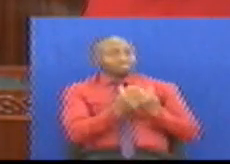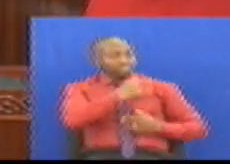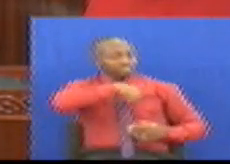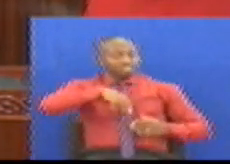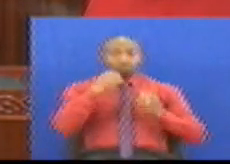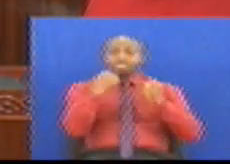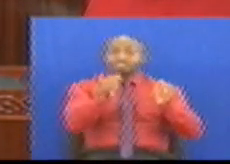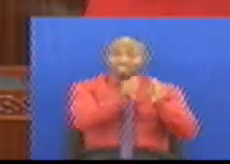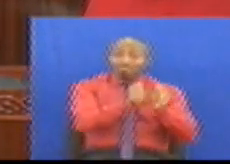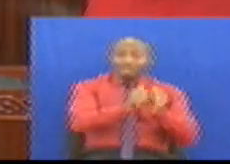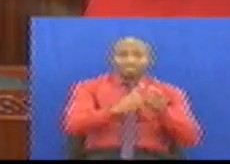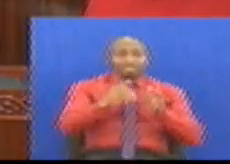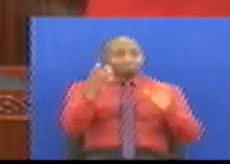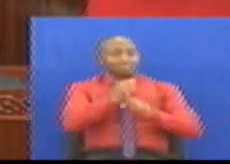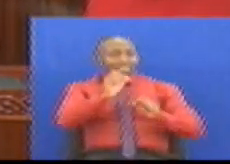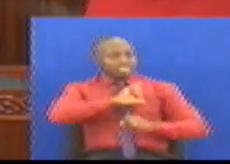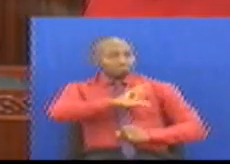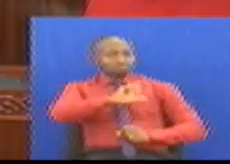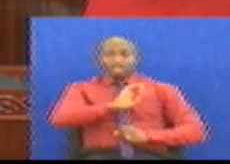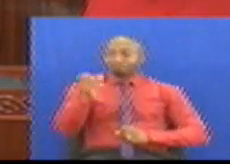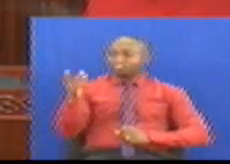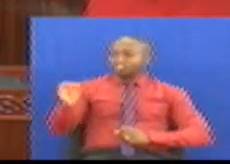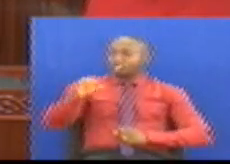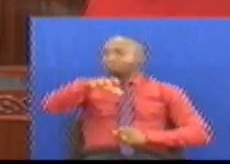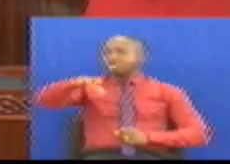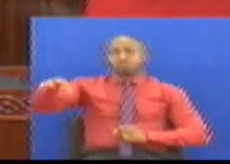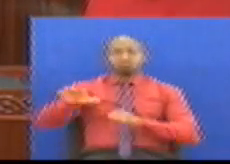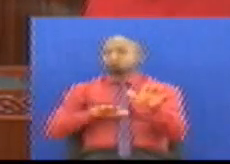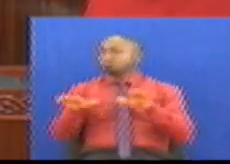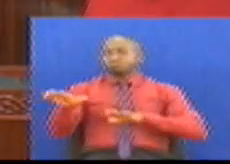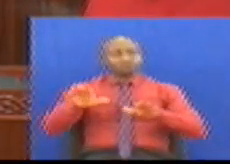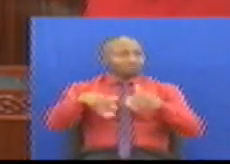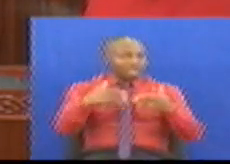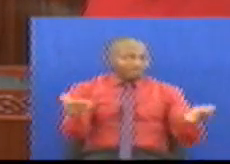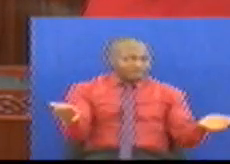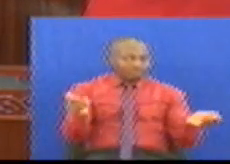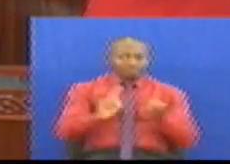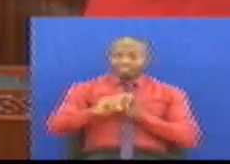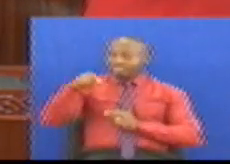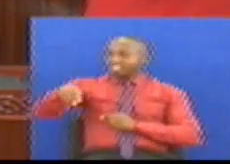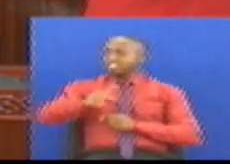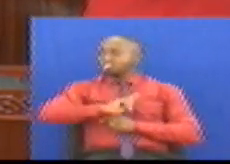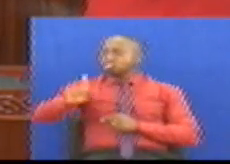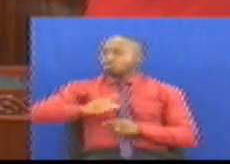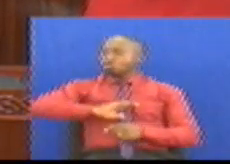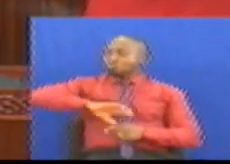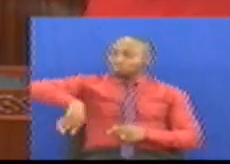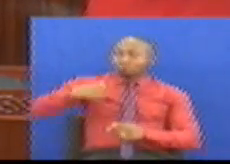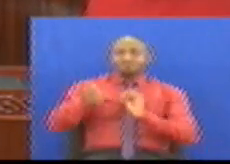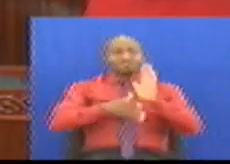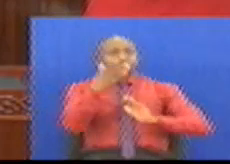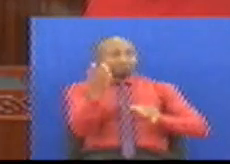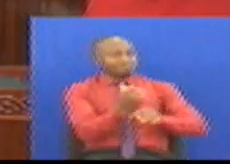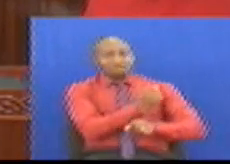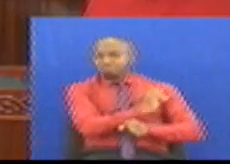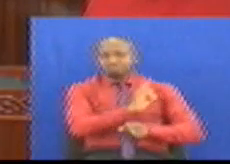wajasiriamali akata kitambulisho shilingi 20,000 hasubiriwi kwenye masoko. Mheshimiwa naibu speaker, huku sio kuporwa kwa vyanzo vya mapato, huku ni